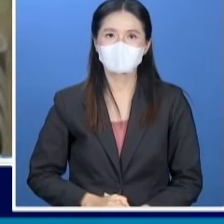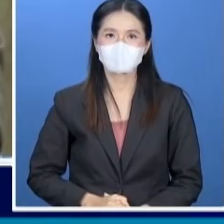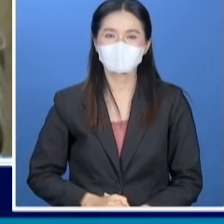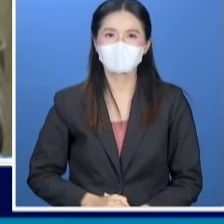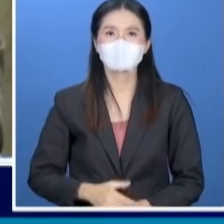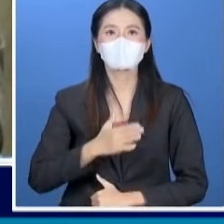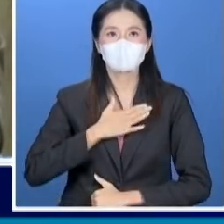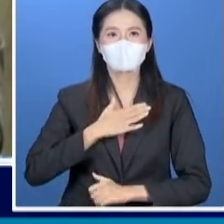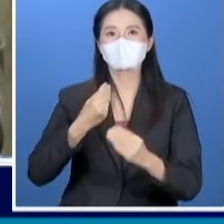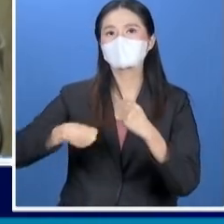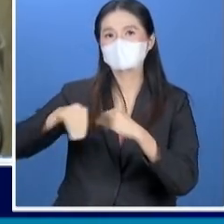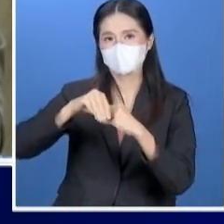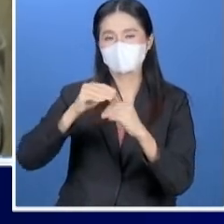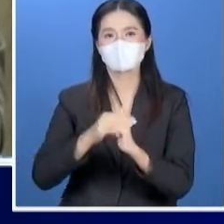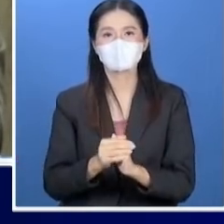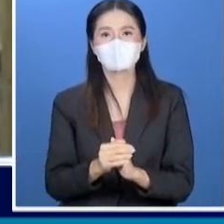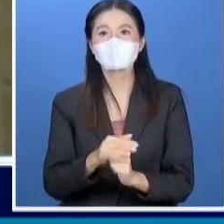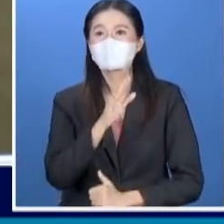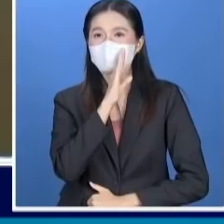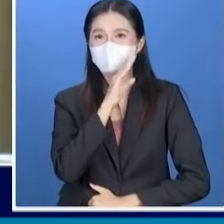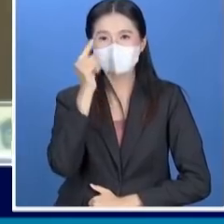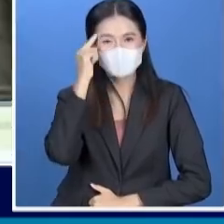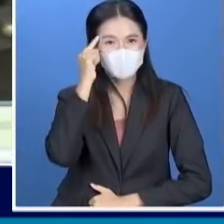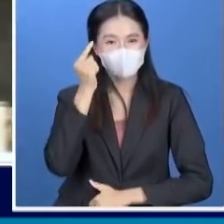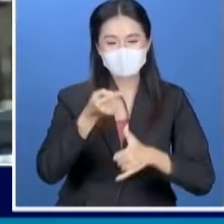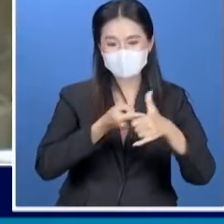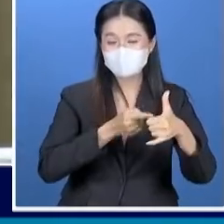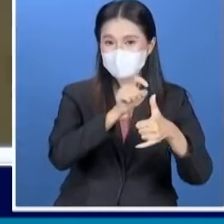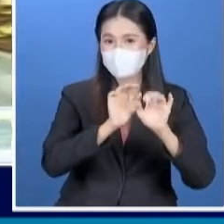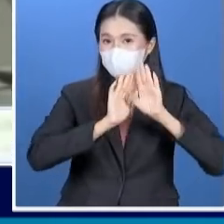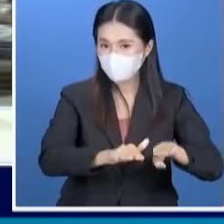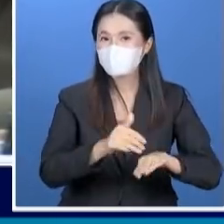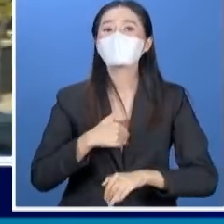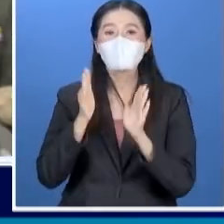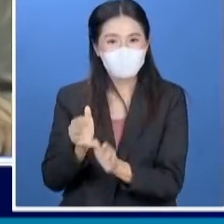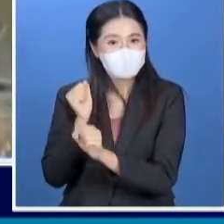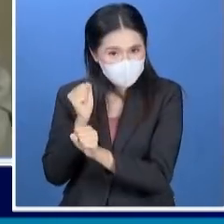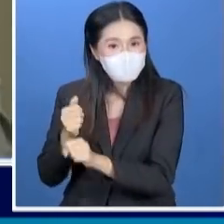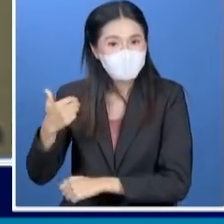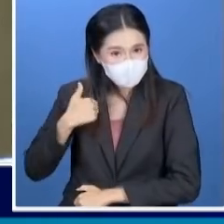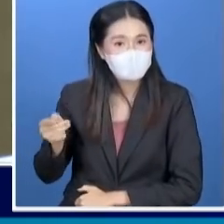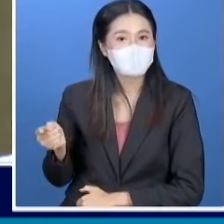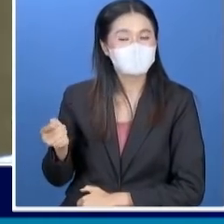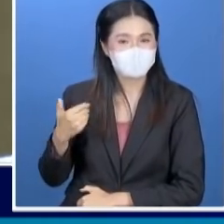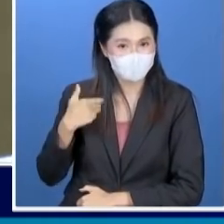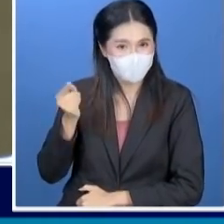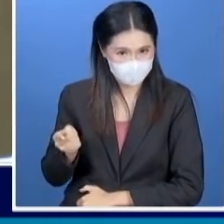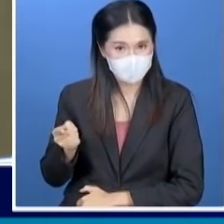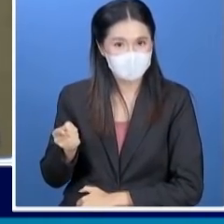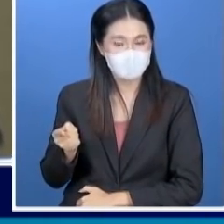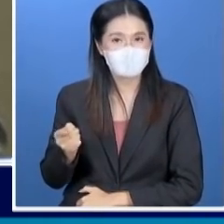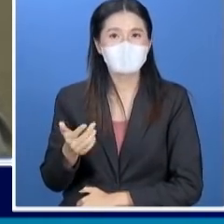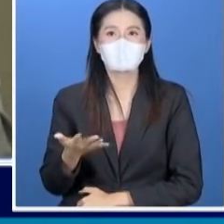ผมเติมนิดนึง ค่ะ ถ้าคิดว่าเป็นคดีฆาตกรรมก็ต้องมีฆาตกรนะครับในก่อน